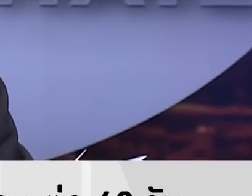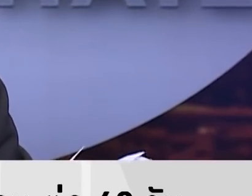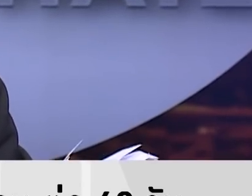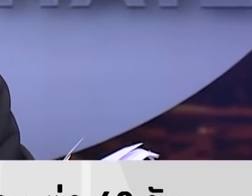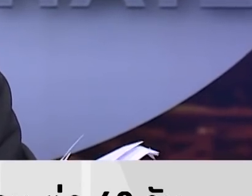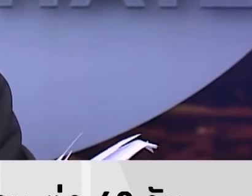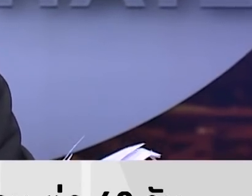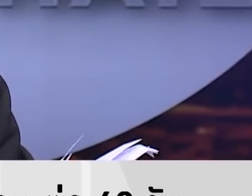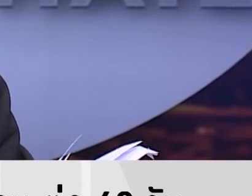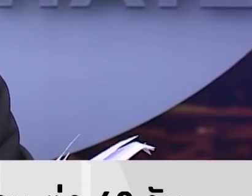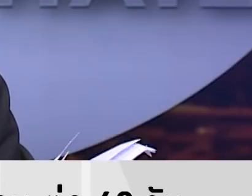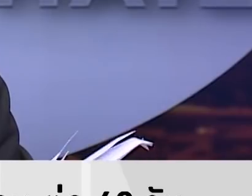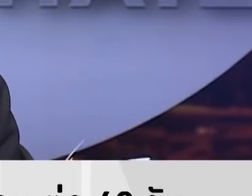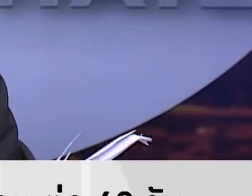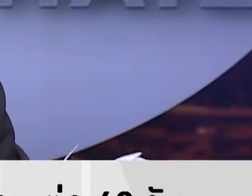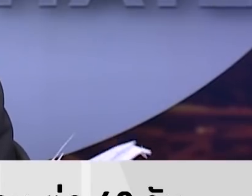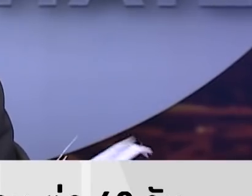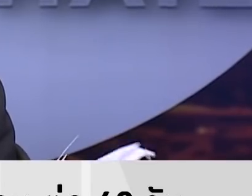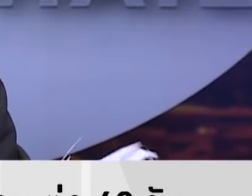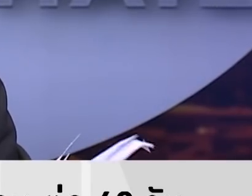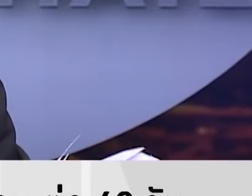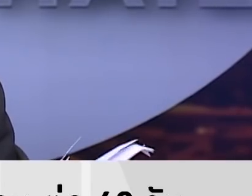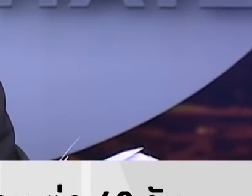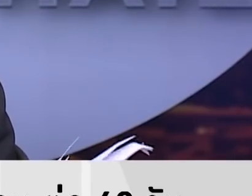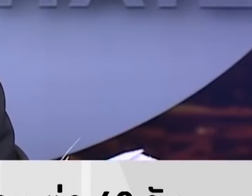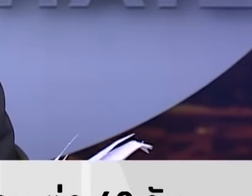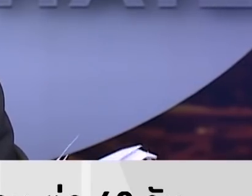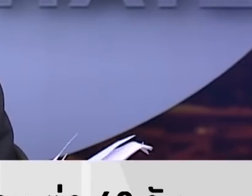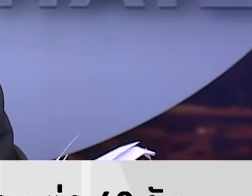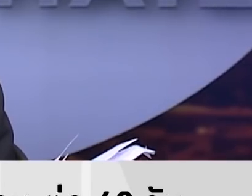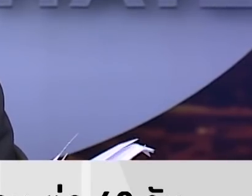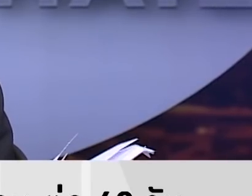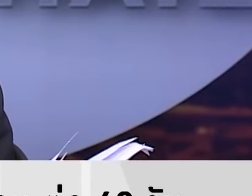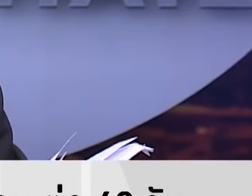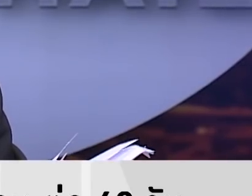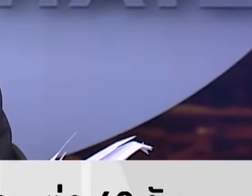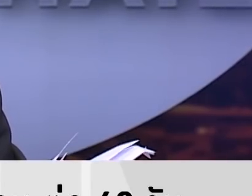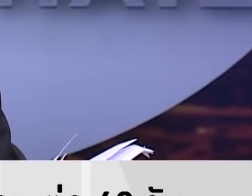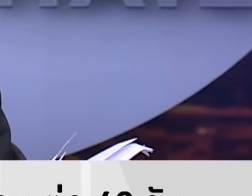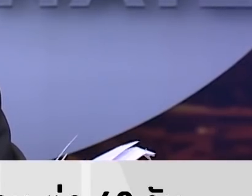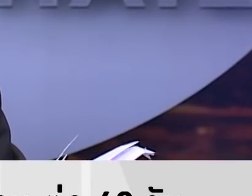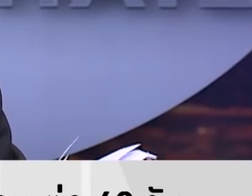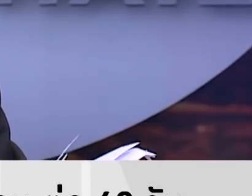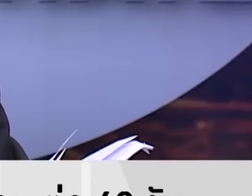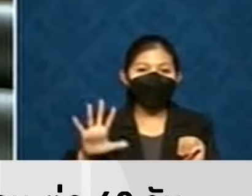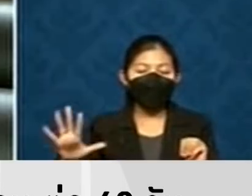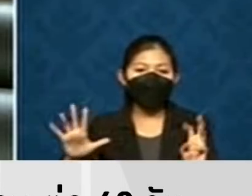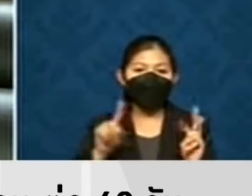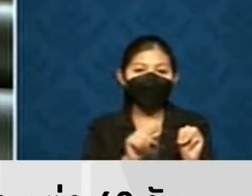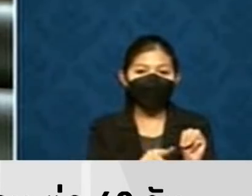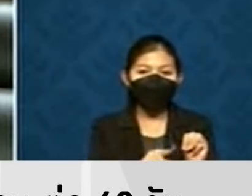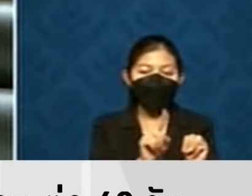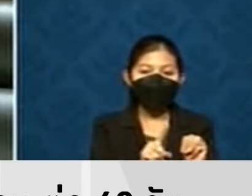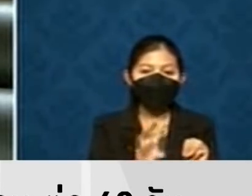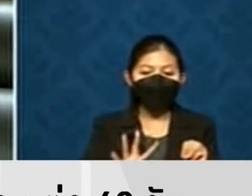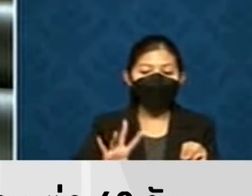ยนะฮะเขาบอกว่าเนื่องจากบทบัญญัติในประมวลแพ่งและพาณิชย์หลายมาตราขัดต่อบทบัญญัติในรัฐธรรมนูญแห่งราชอาณาจักรไทยพ.ศ.2560ม